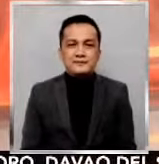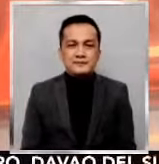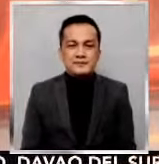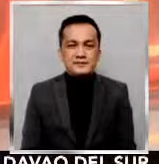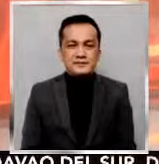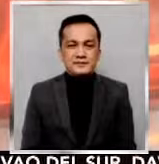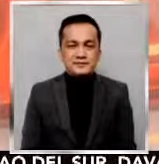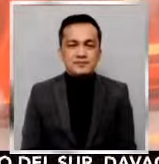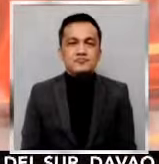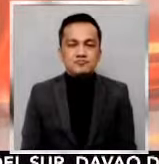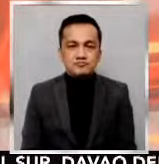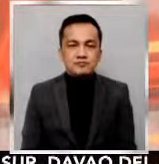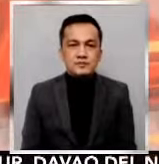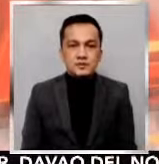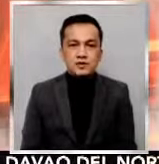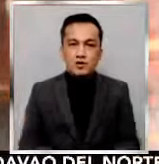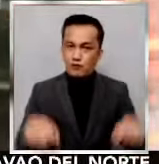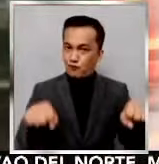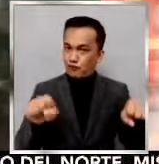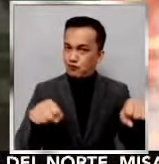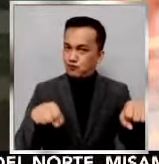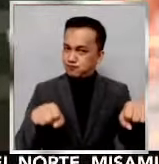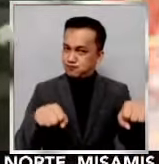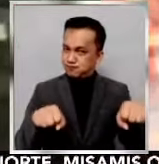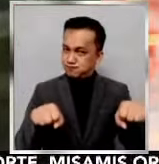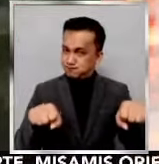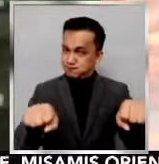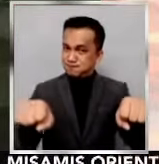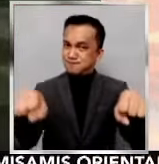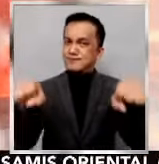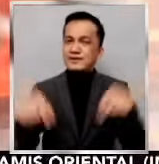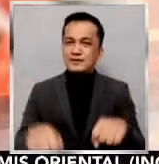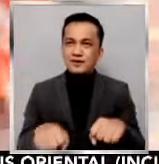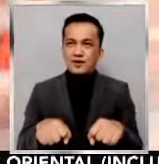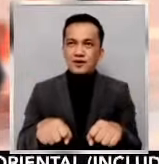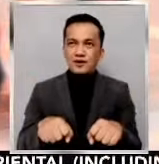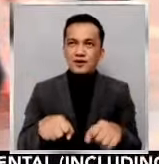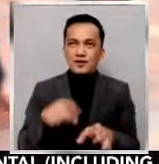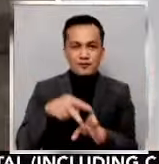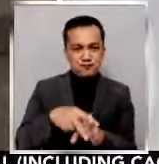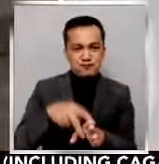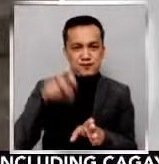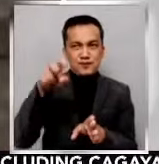He rides. He jumps high.